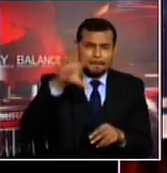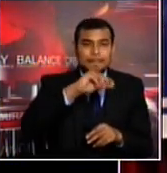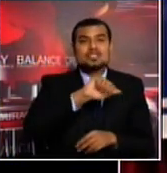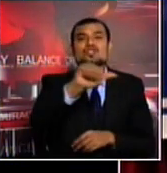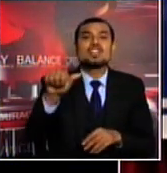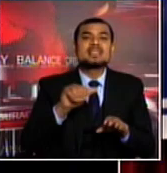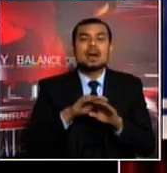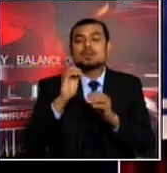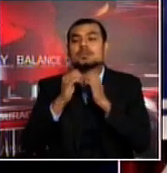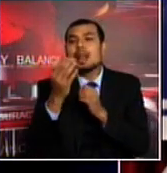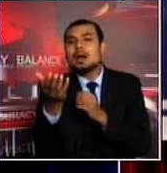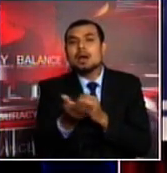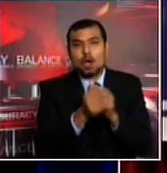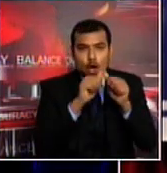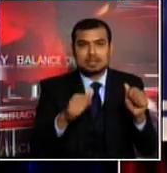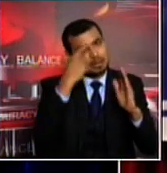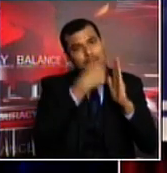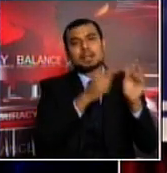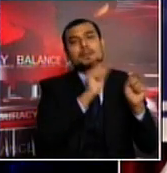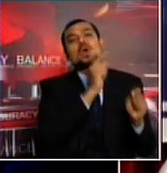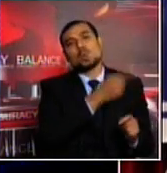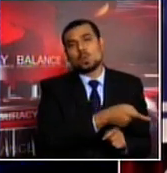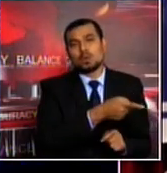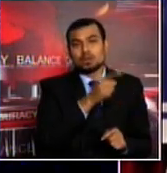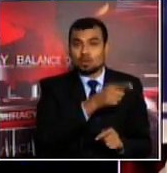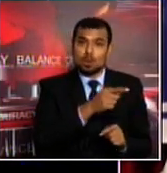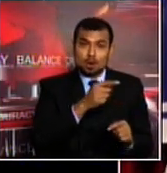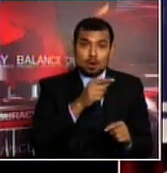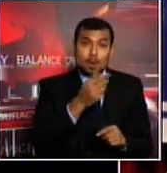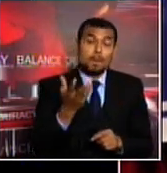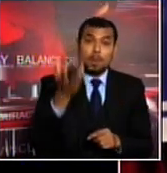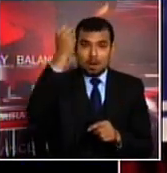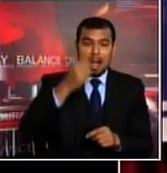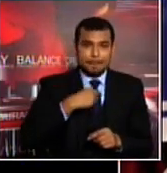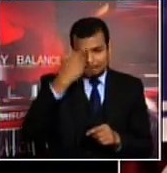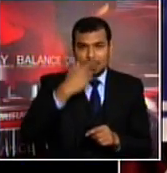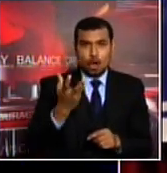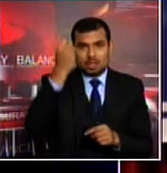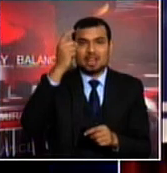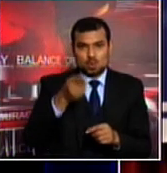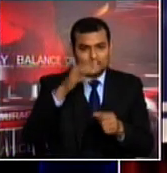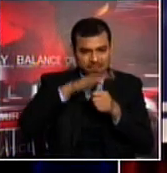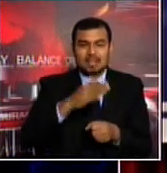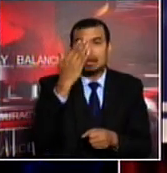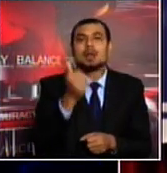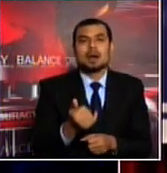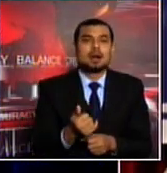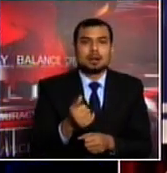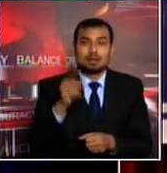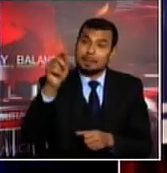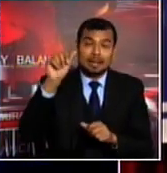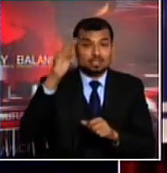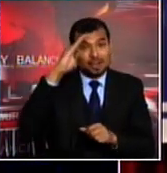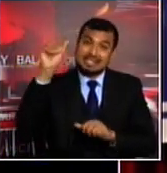जनताको राय लिएर संविधान भन्यो त। हामीले के भन्यो भने यो मौलिक अधिकार हनन भयो, तपाईँले जे गरे पनि हुन्छ